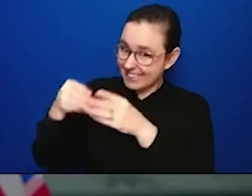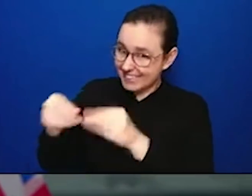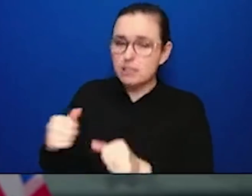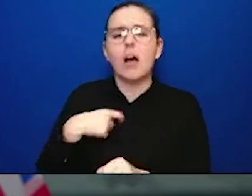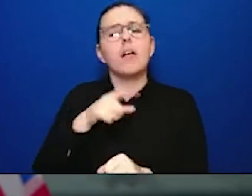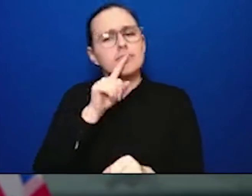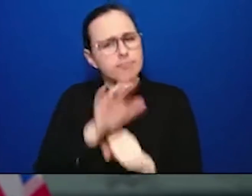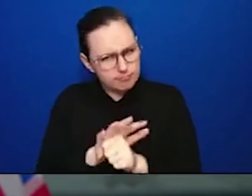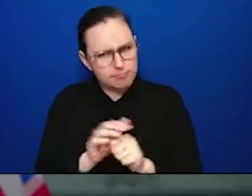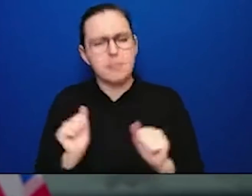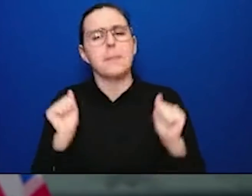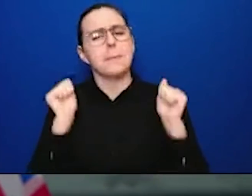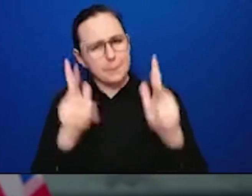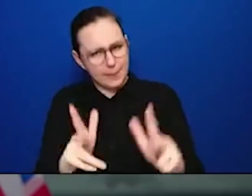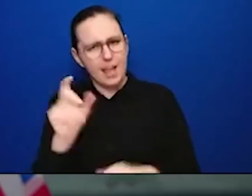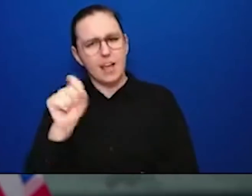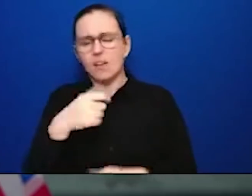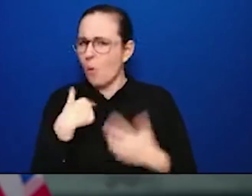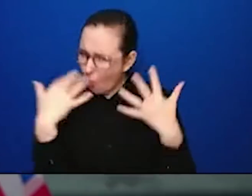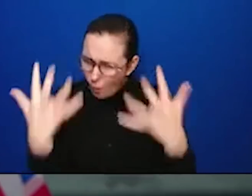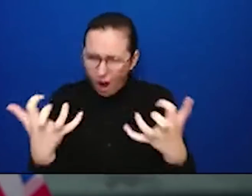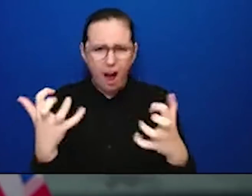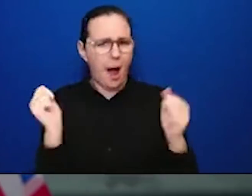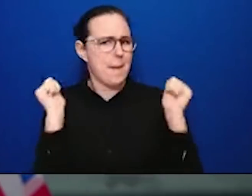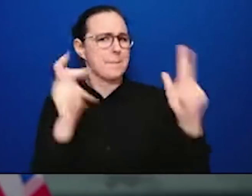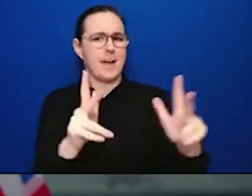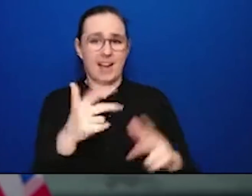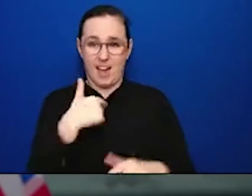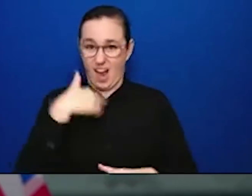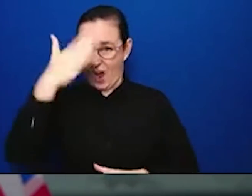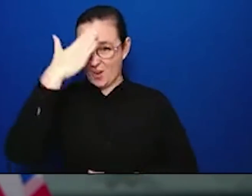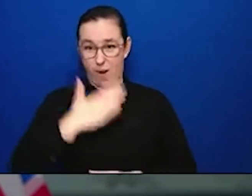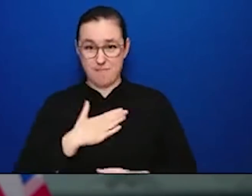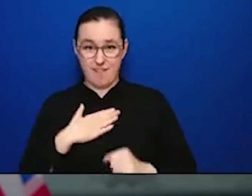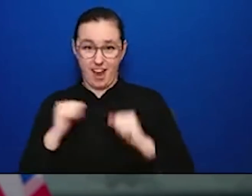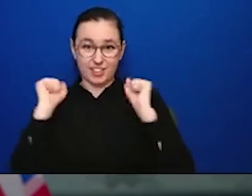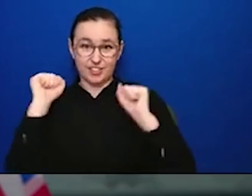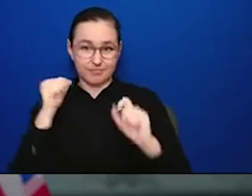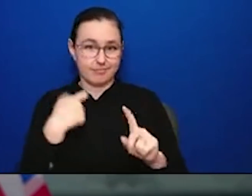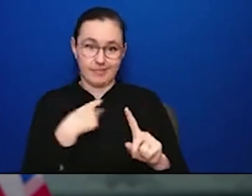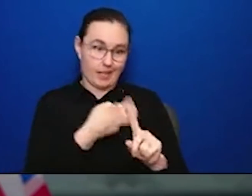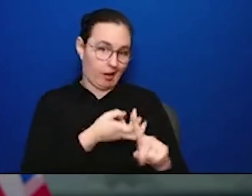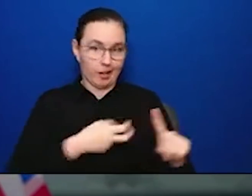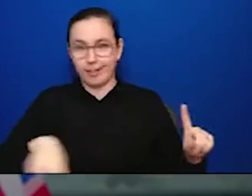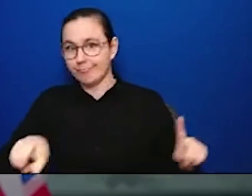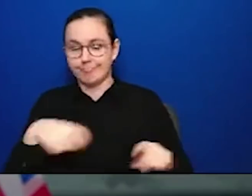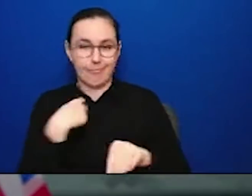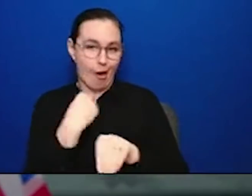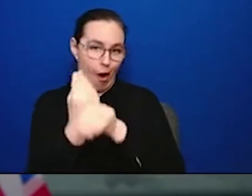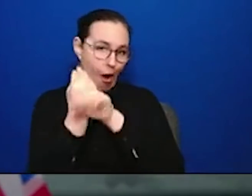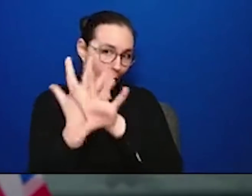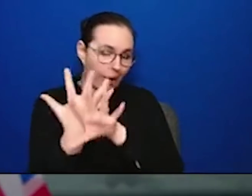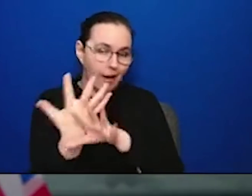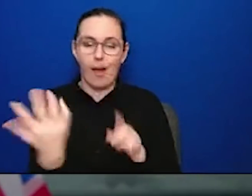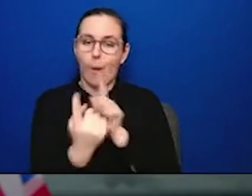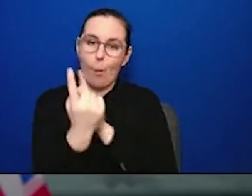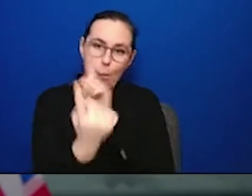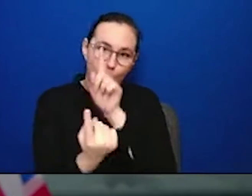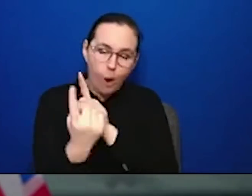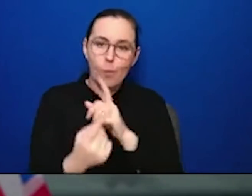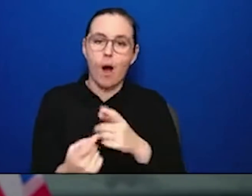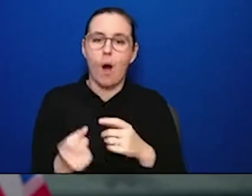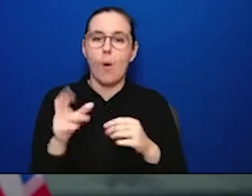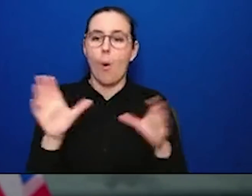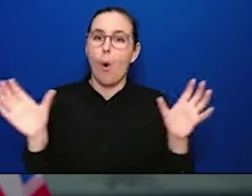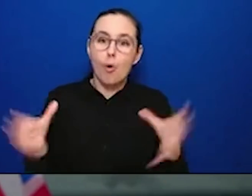gym that I go to is doing amazing things online, one-on-one and in groups. And we need to do that for a period of time until we can get